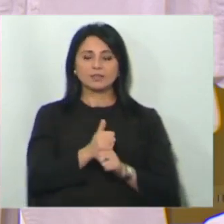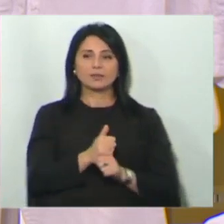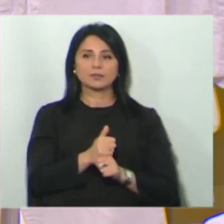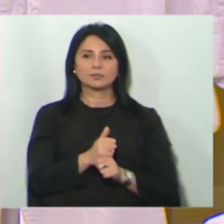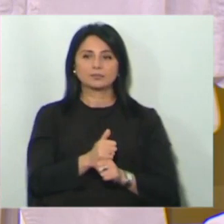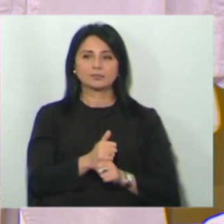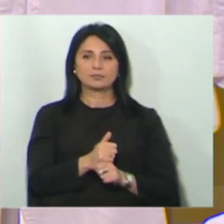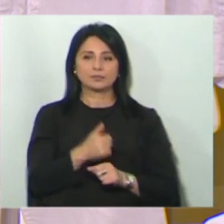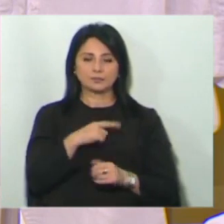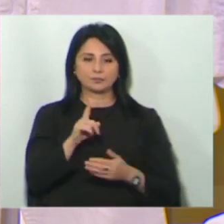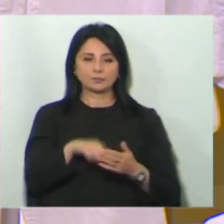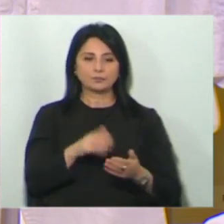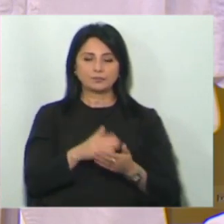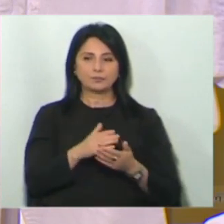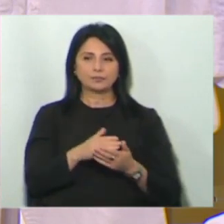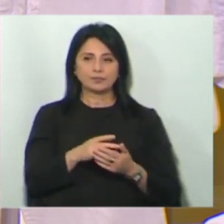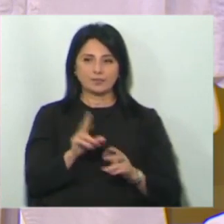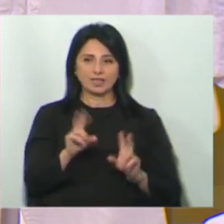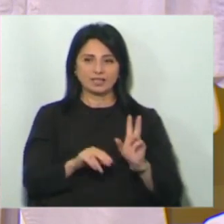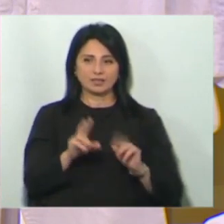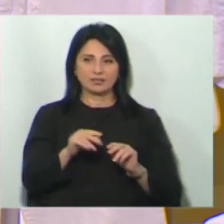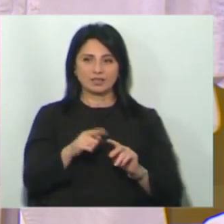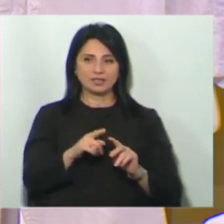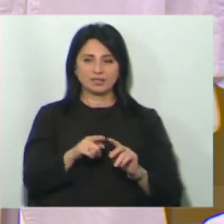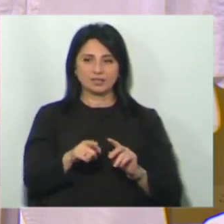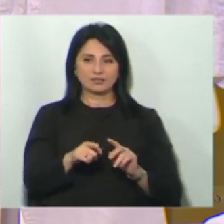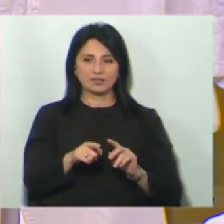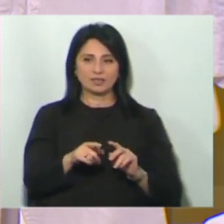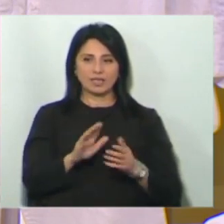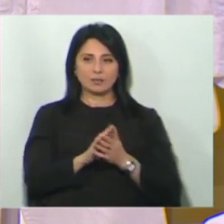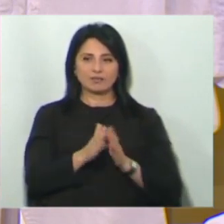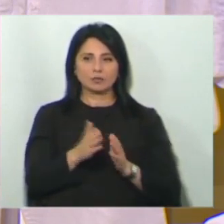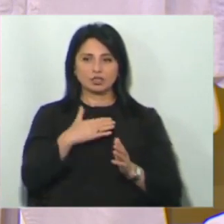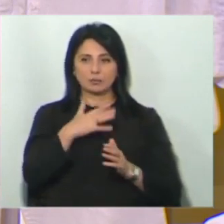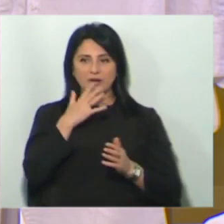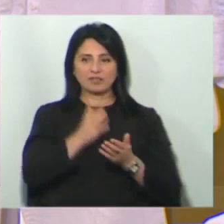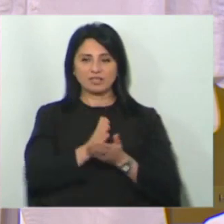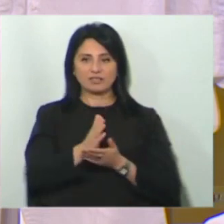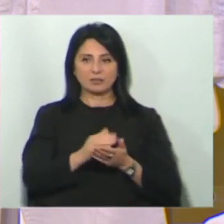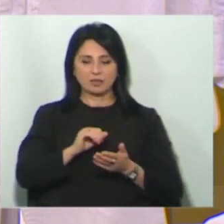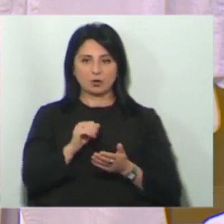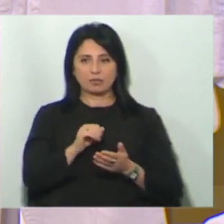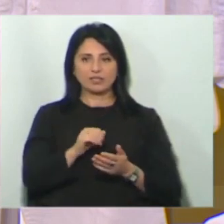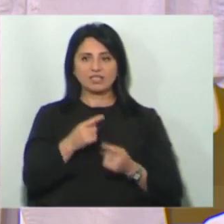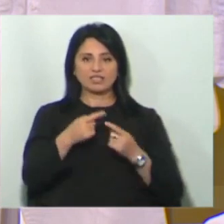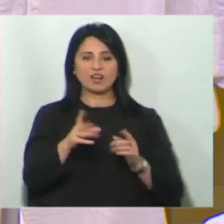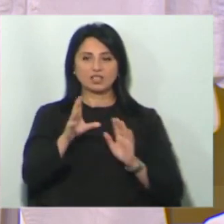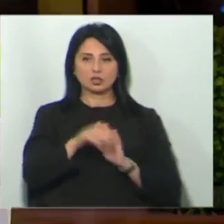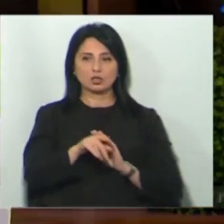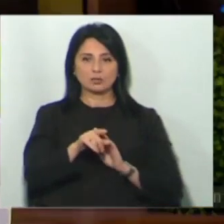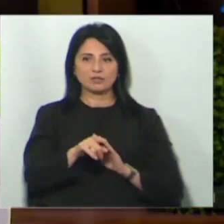stavaria, me dar spune pulivaro, mi toalistine. Benes, canapirove, ce ni spravo, țelian, mego probabil. Și ce ți-a